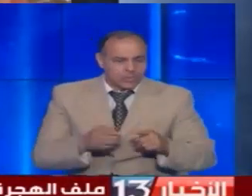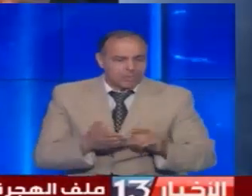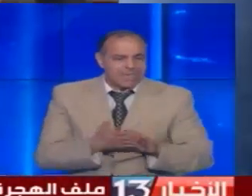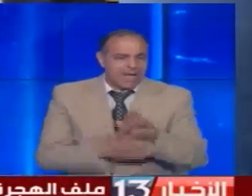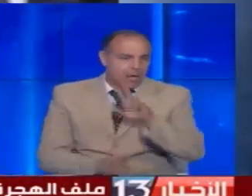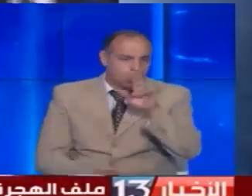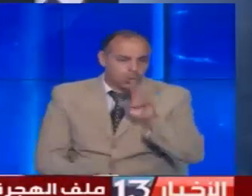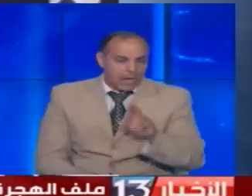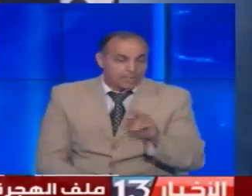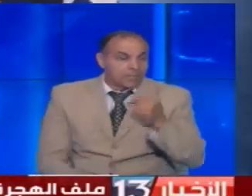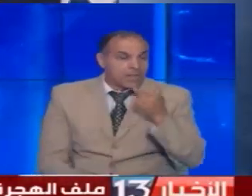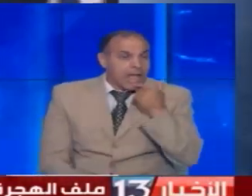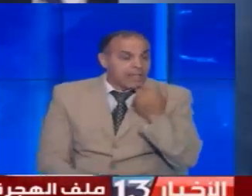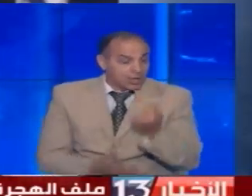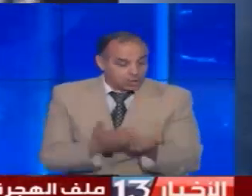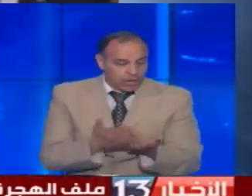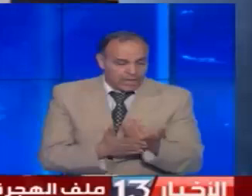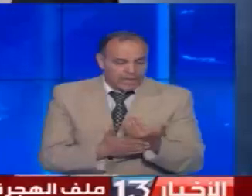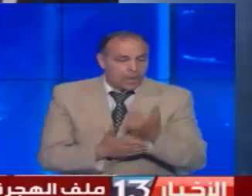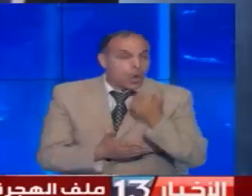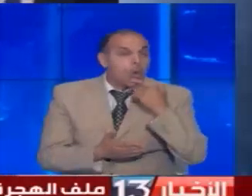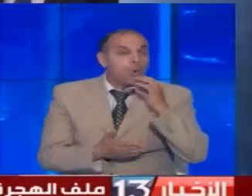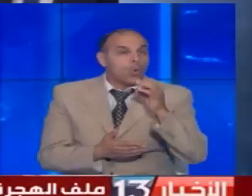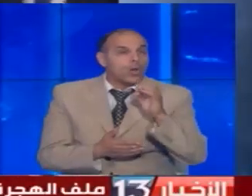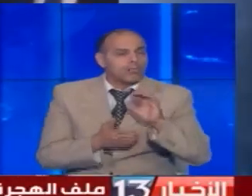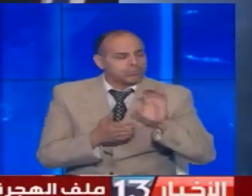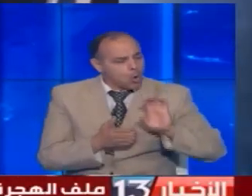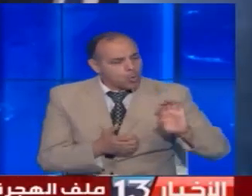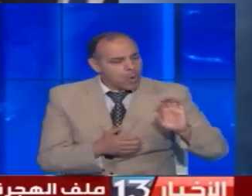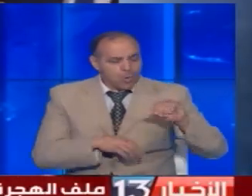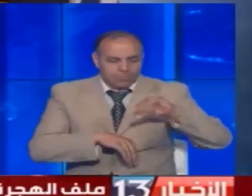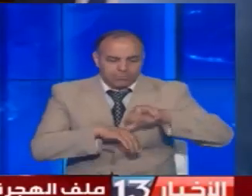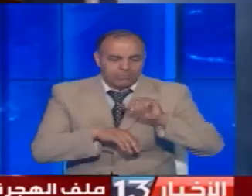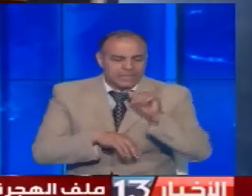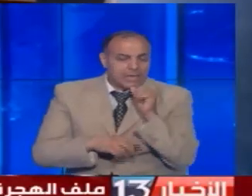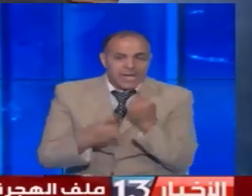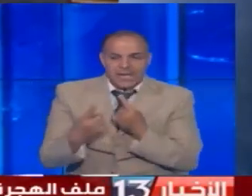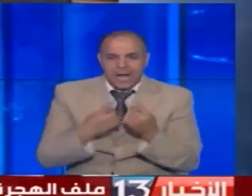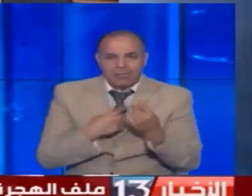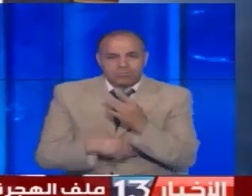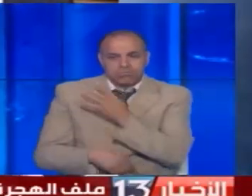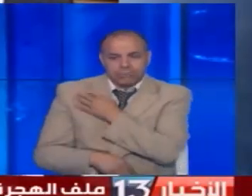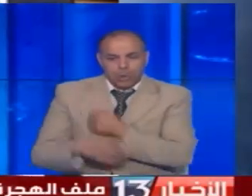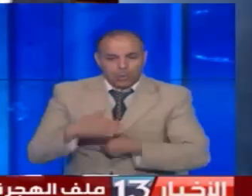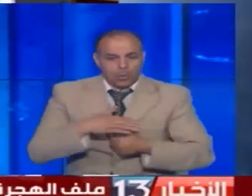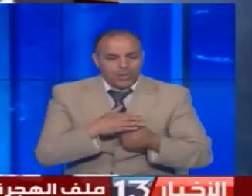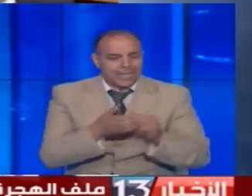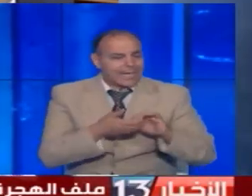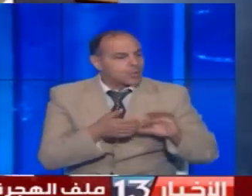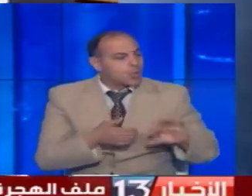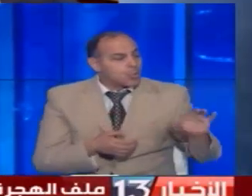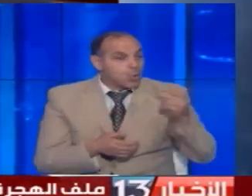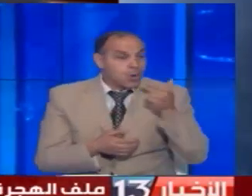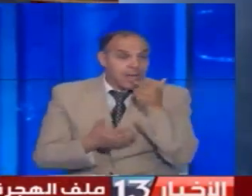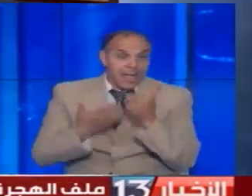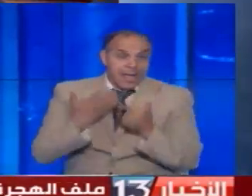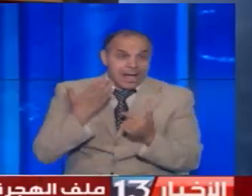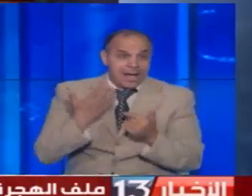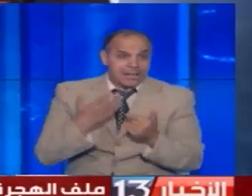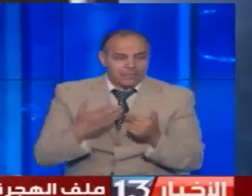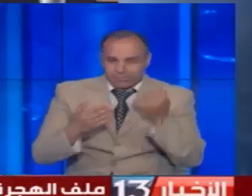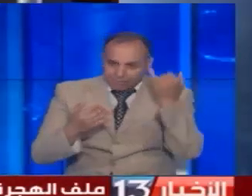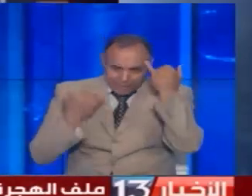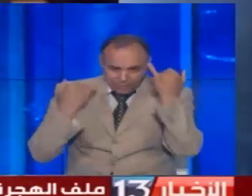3.5 مليار دولار. يأتي هذا التطور غدا قمة أوروبية في بروكسل ناقش فيها قادة دول الاتحاد الأوروبي